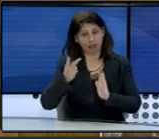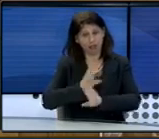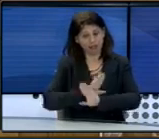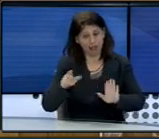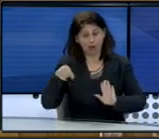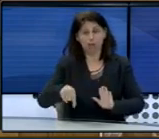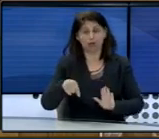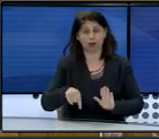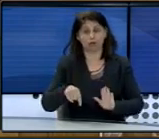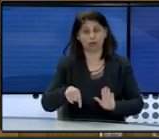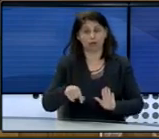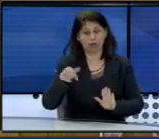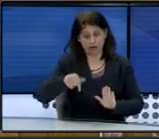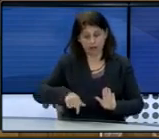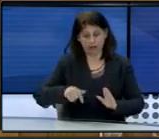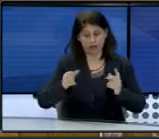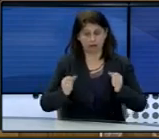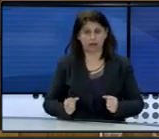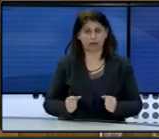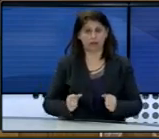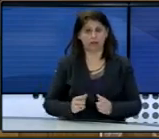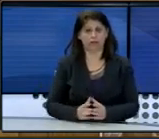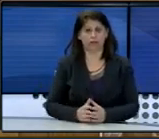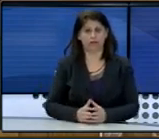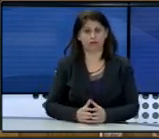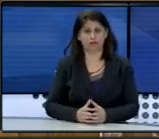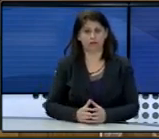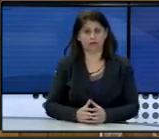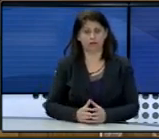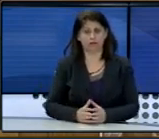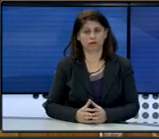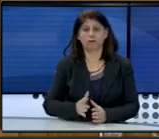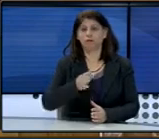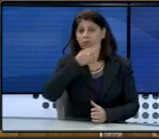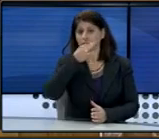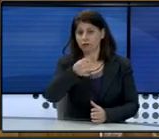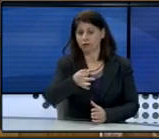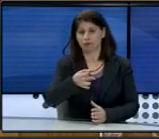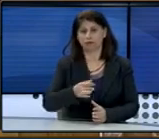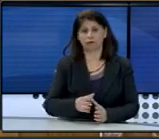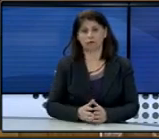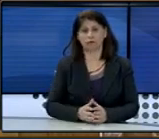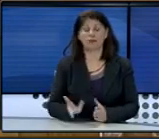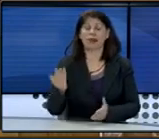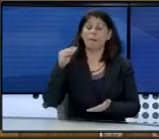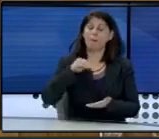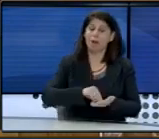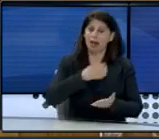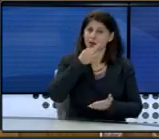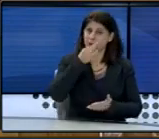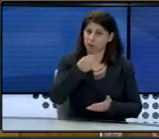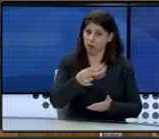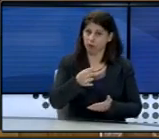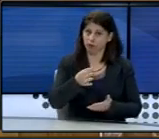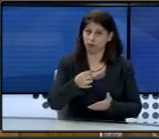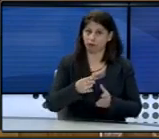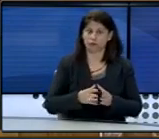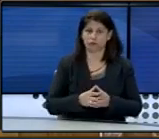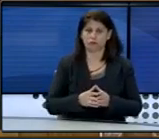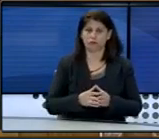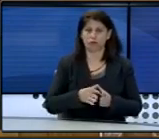κλείνω με αυτό, από αυτό εδώ το βήμα, να αναφερθώ, να επαναλάβω